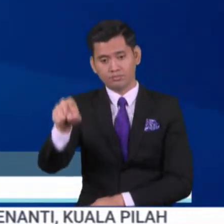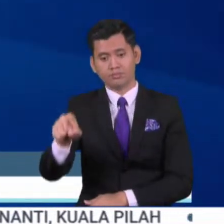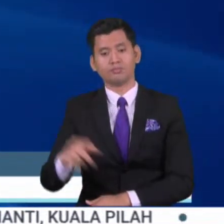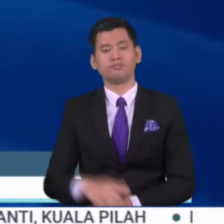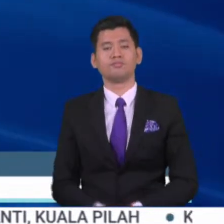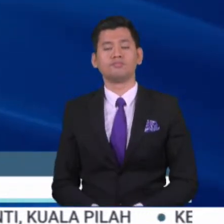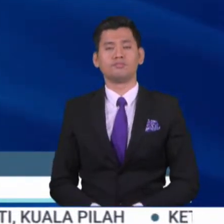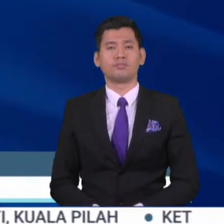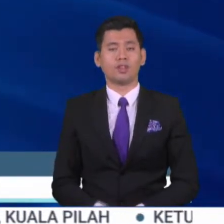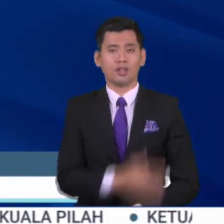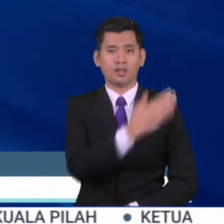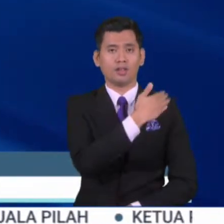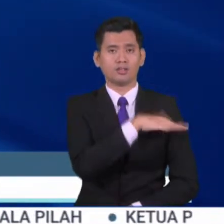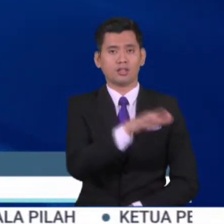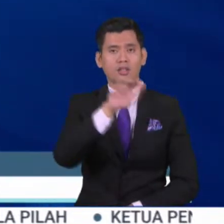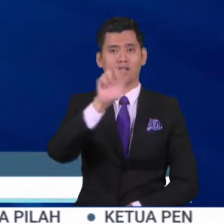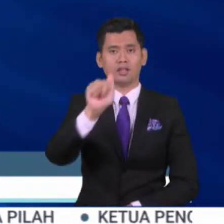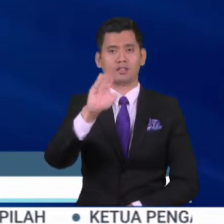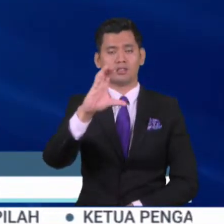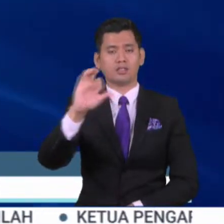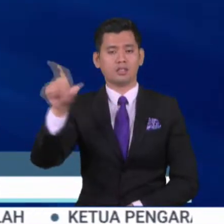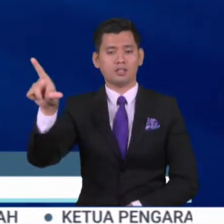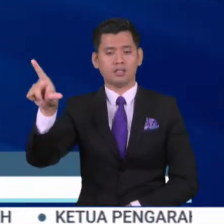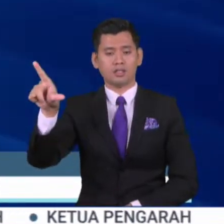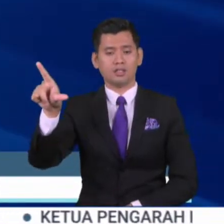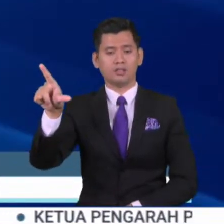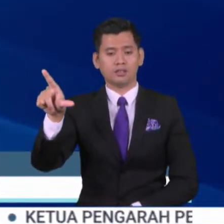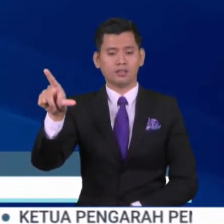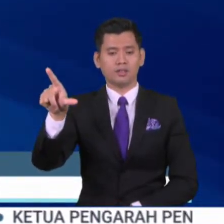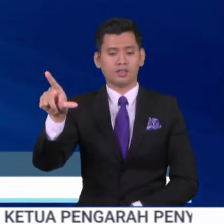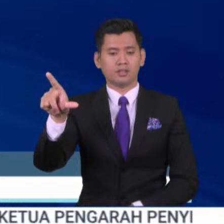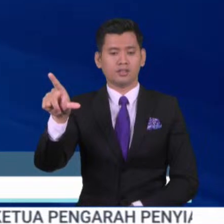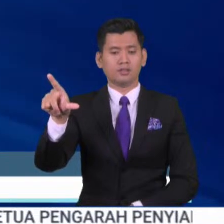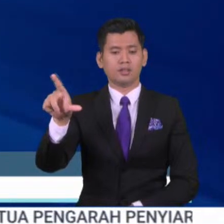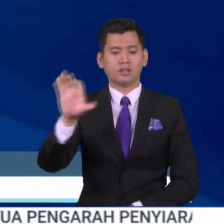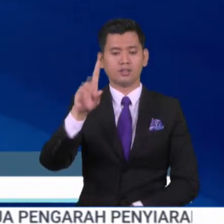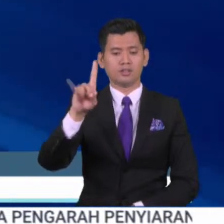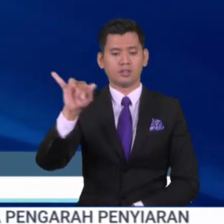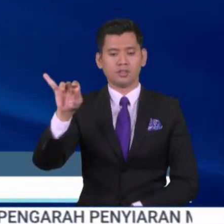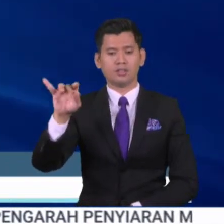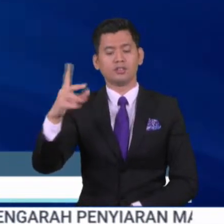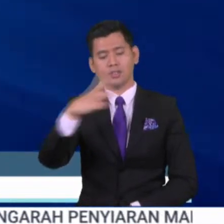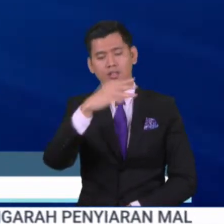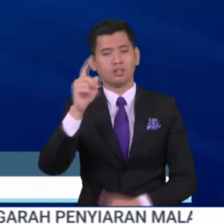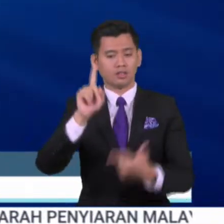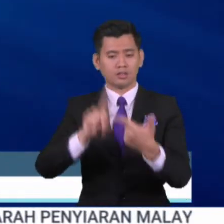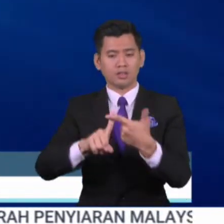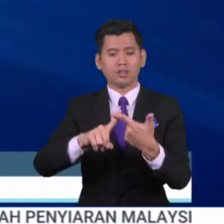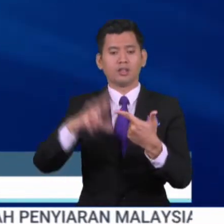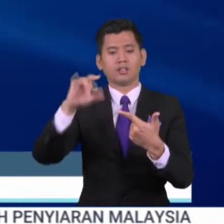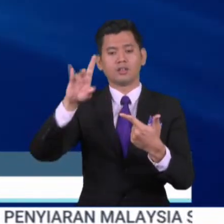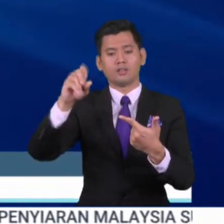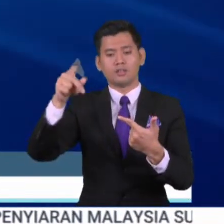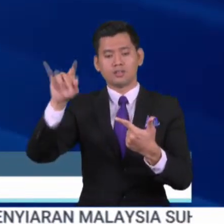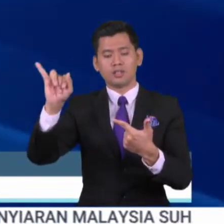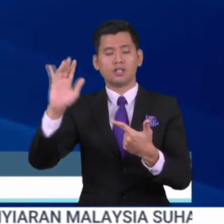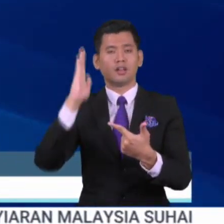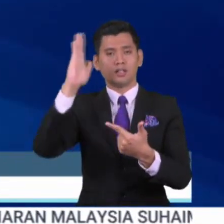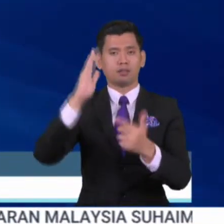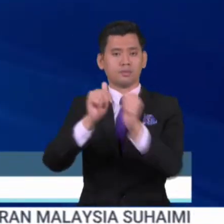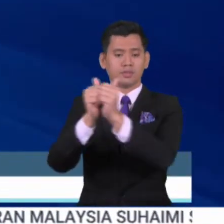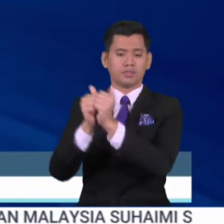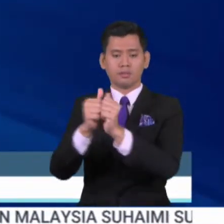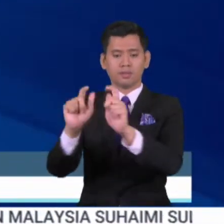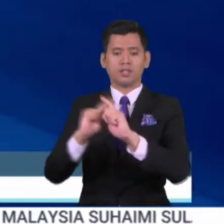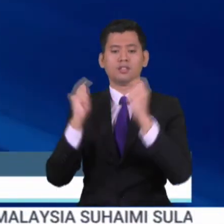Thailand bekas juara ACL 2020 en yande FC dan kawasak fonttil bakal menjadi pencabar jdt dalam misi melepasi